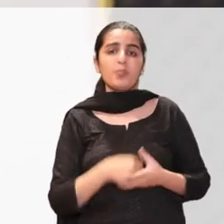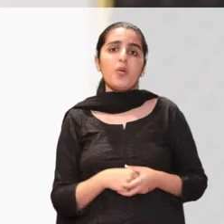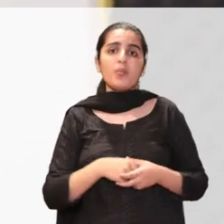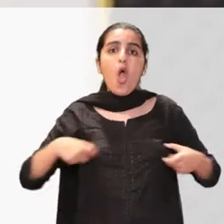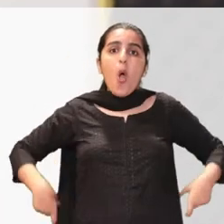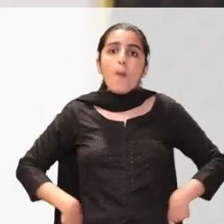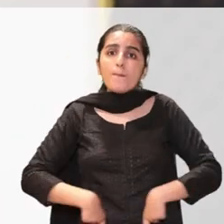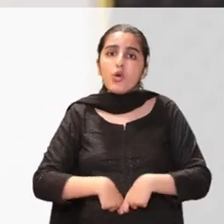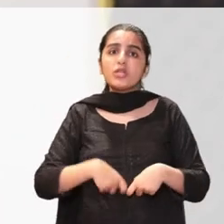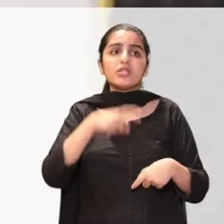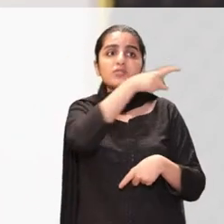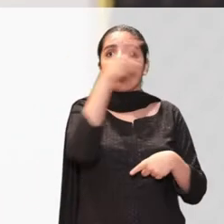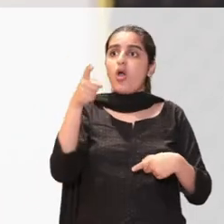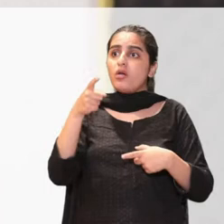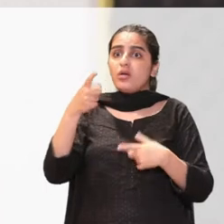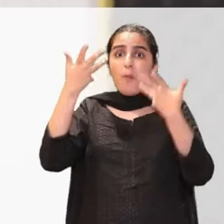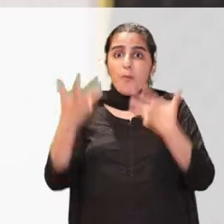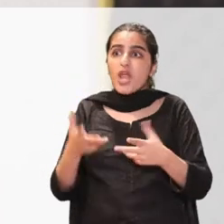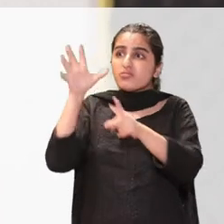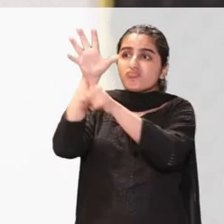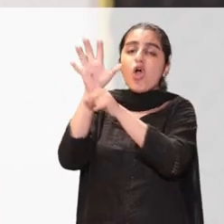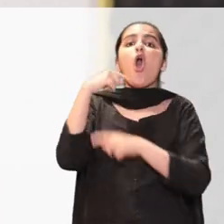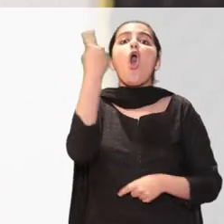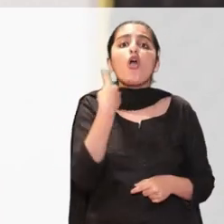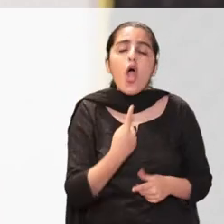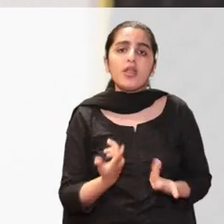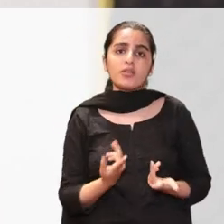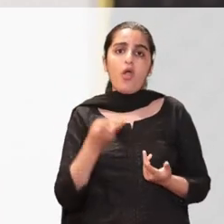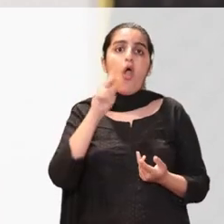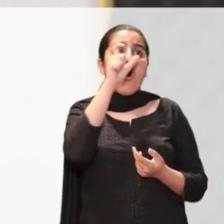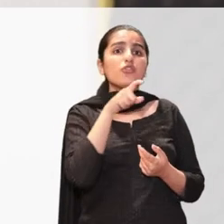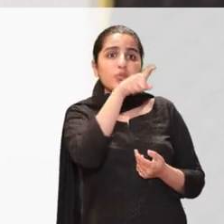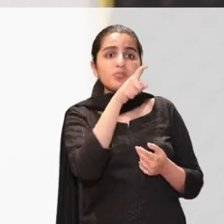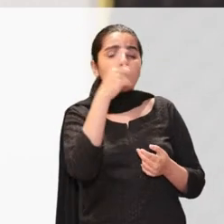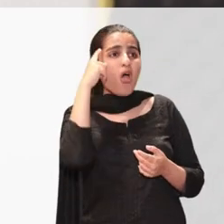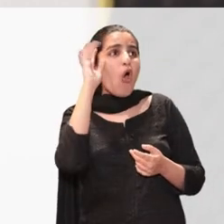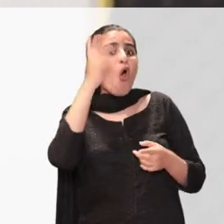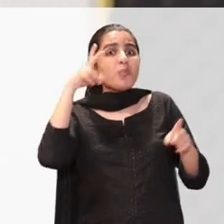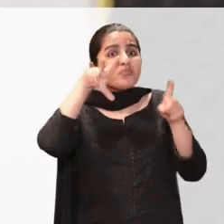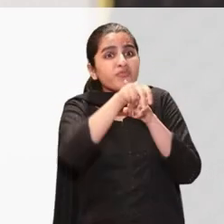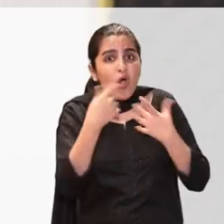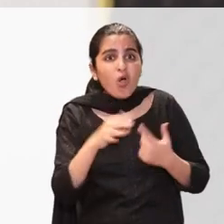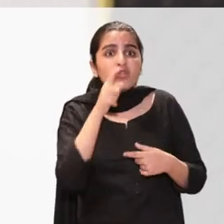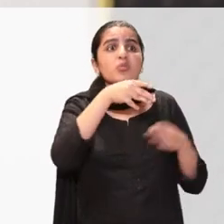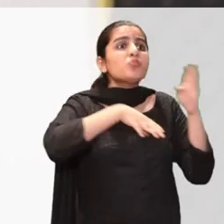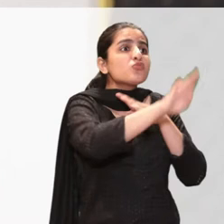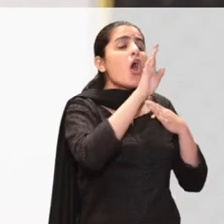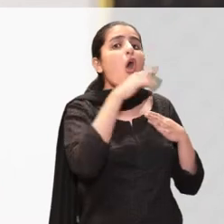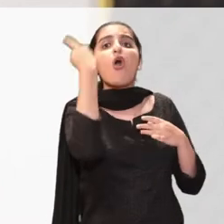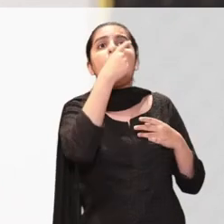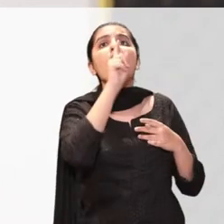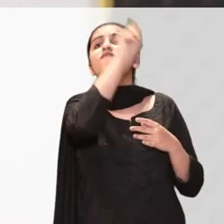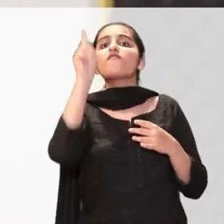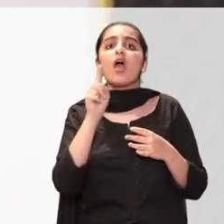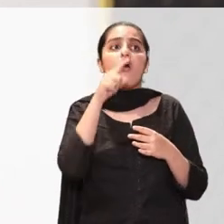से दरवाजा खटखटाने है जिस पर आपकी आवाज सुनी जाएगी पुलिस इज नॉट द अल्टीमेट प्लेटफॉर्म तो उसके लिए मदद से का अवेंजर्स और फॉर द